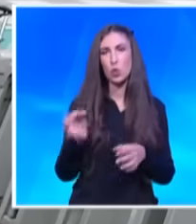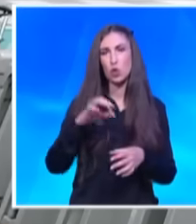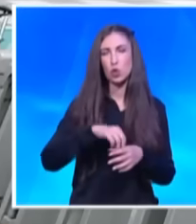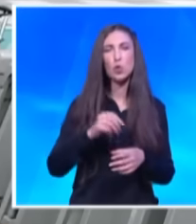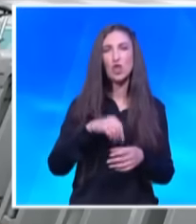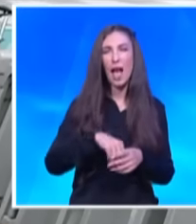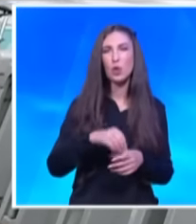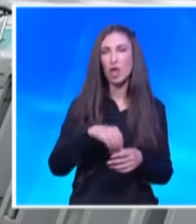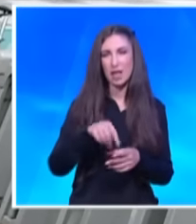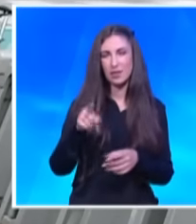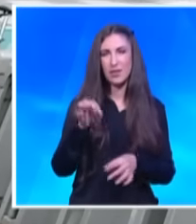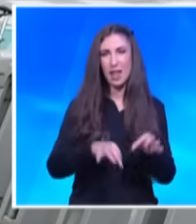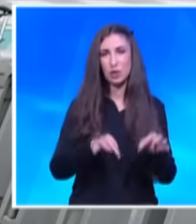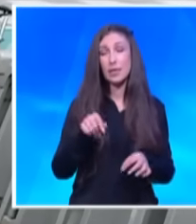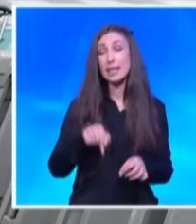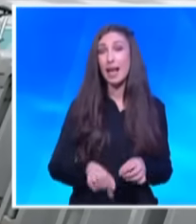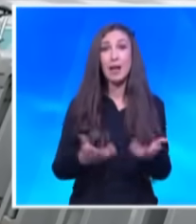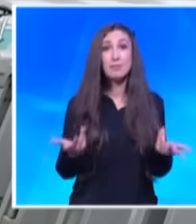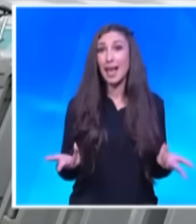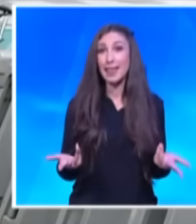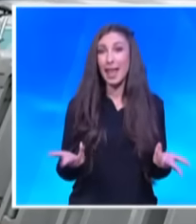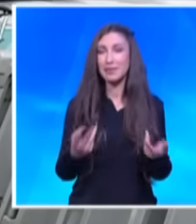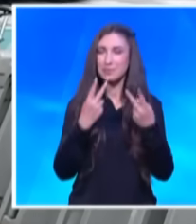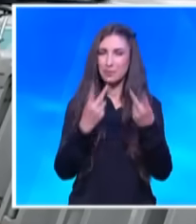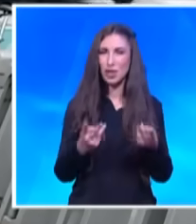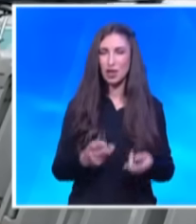в допитването. И сега на къде? Вижте.